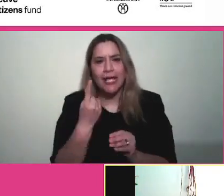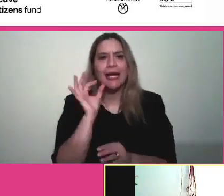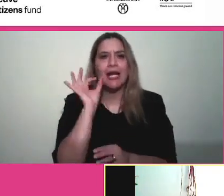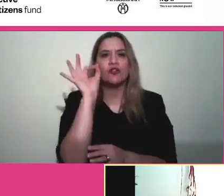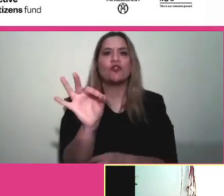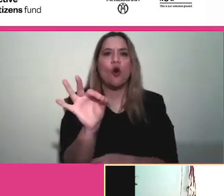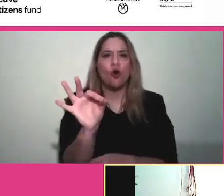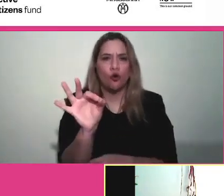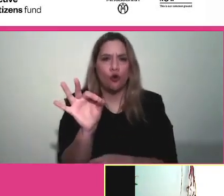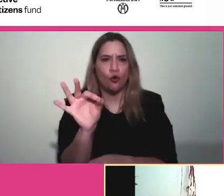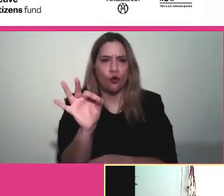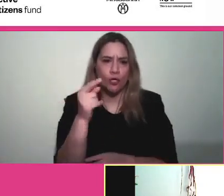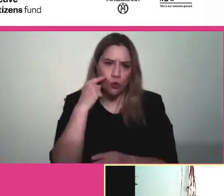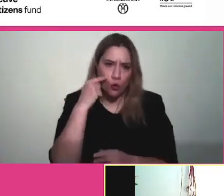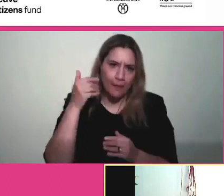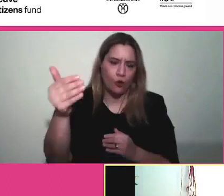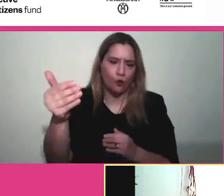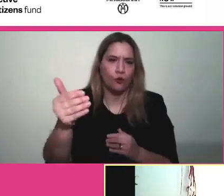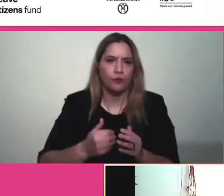για το ένα στόχο σου και το